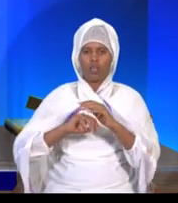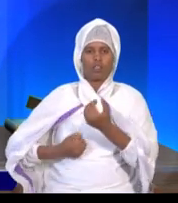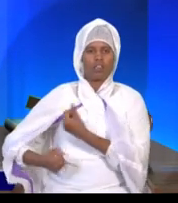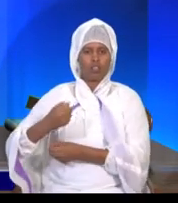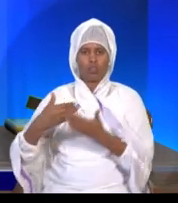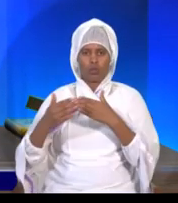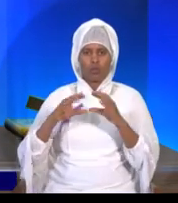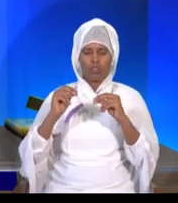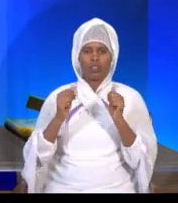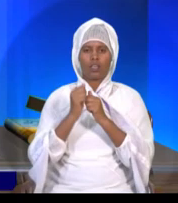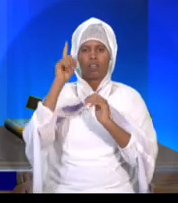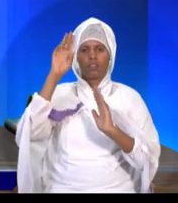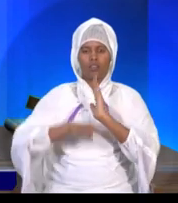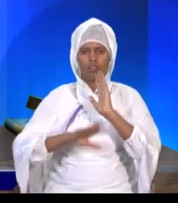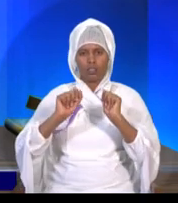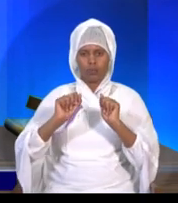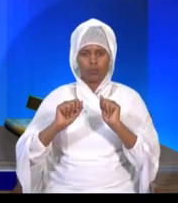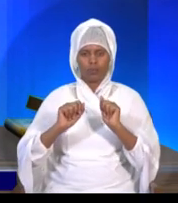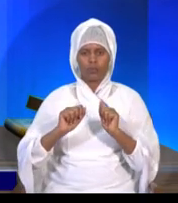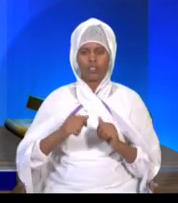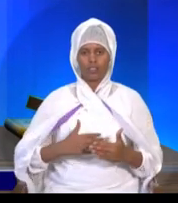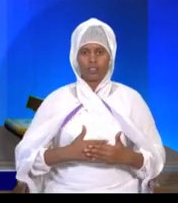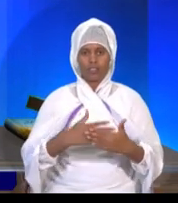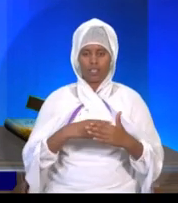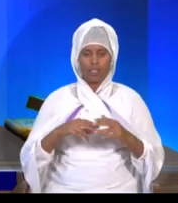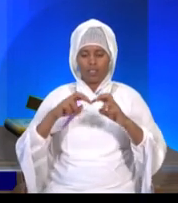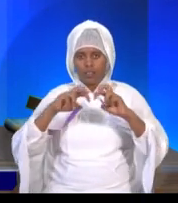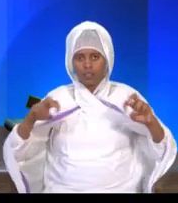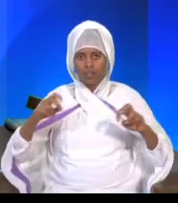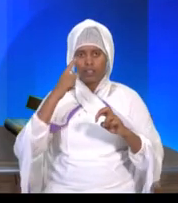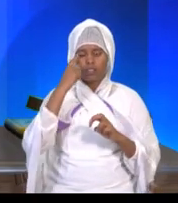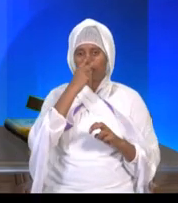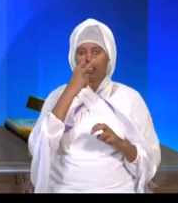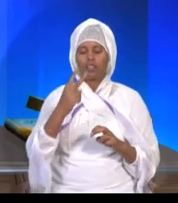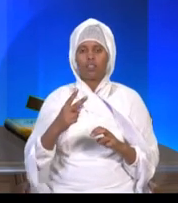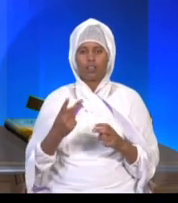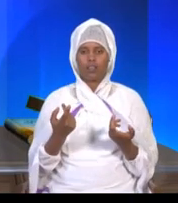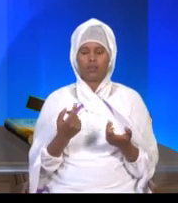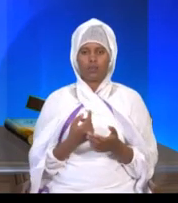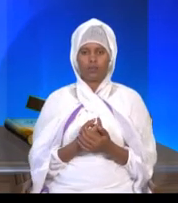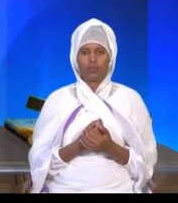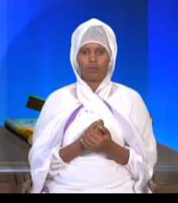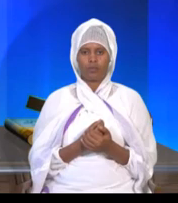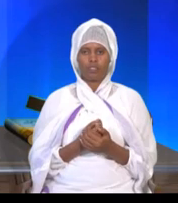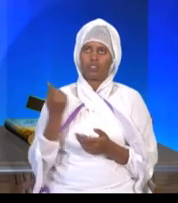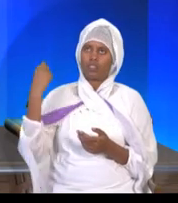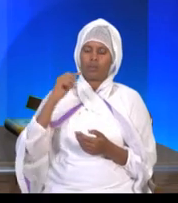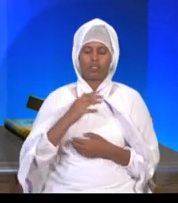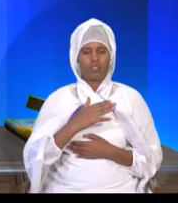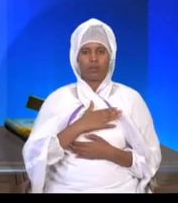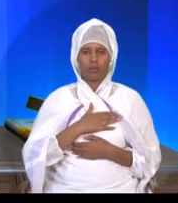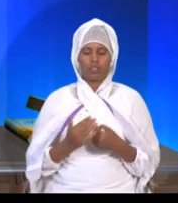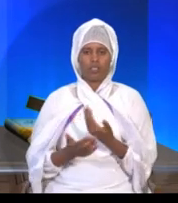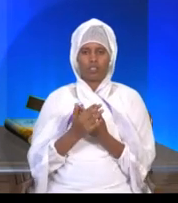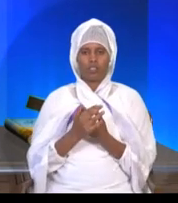እግዚኣብሄር ካብ ከምኡ ይሰውረና ቀንዴልካ እንተተሰይሩ ብርሃንካ እንተጠፊኡ ፅቡቅ ክትፈልግ ኣይትኽእልን ኢኻ